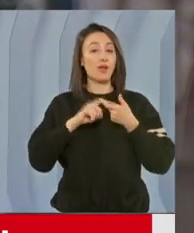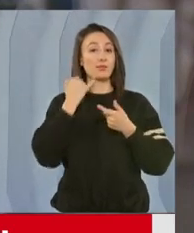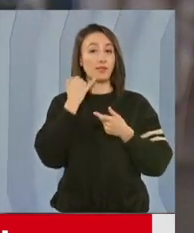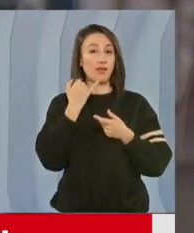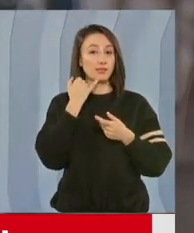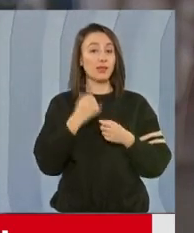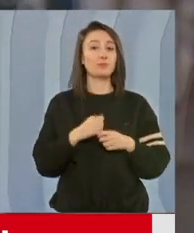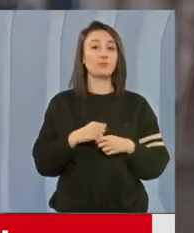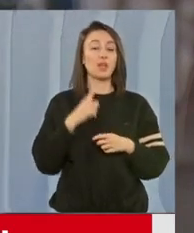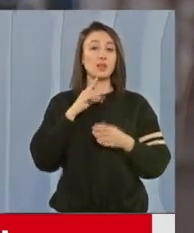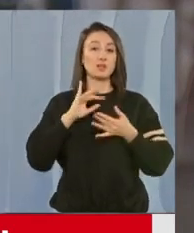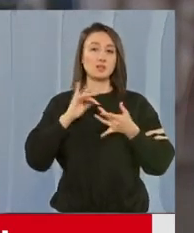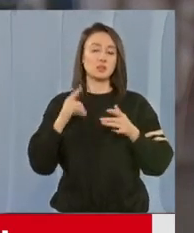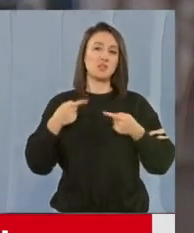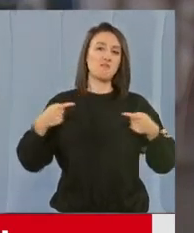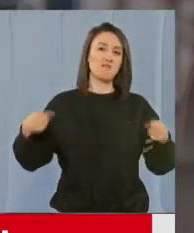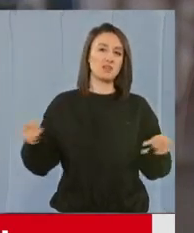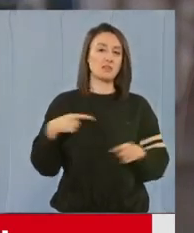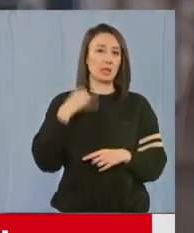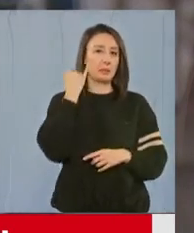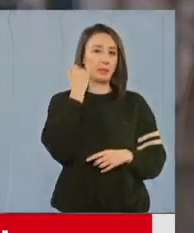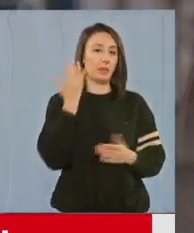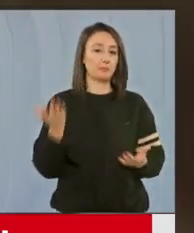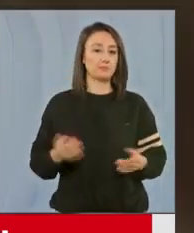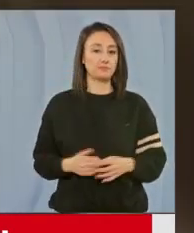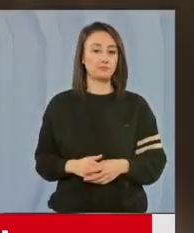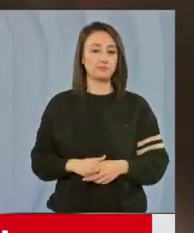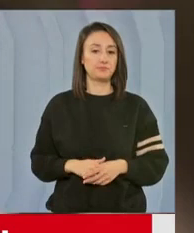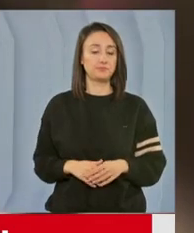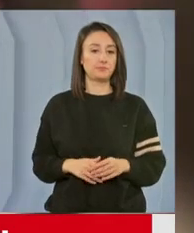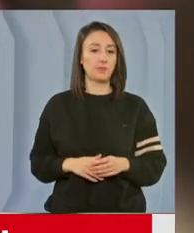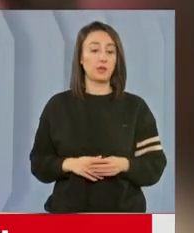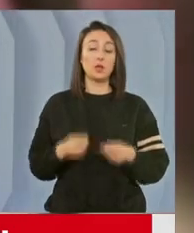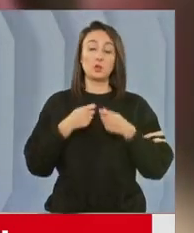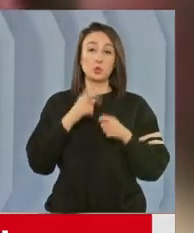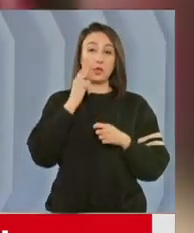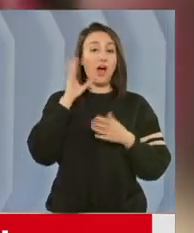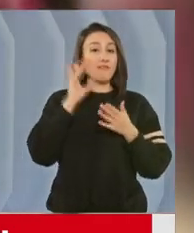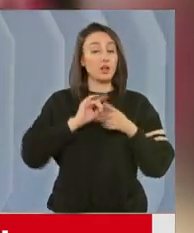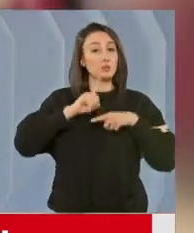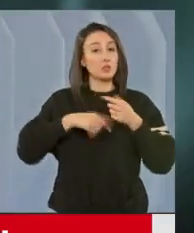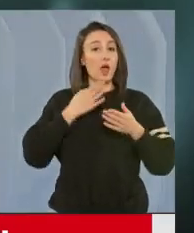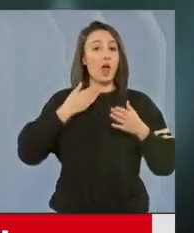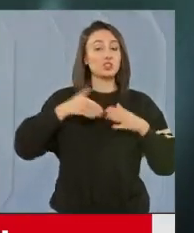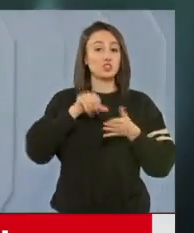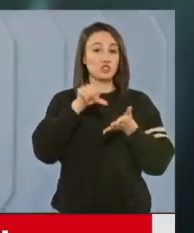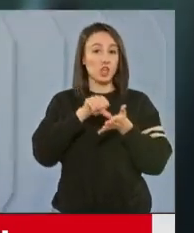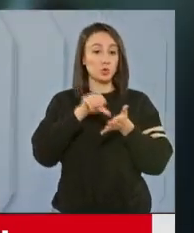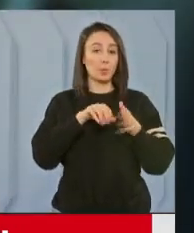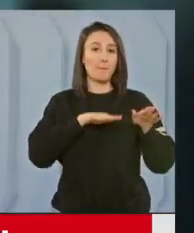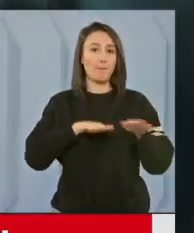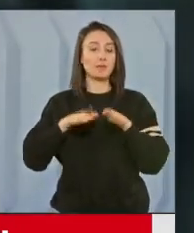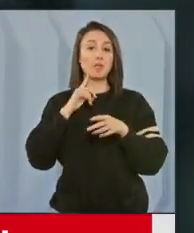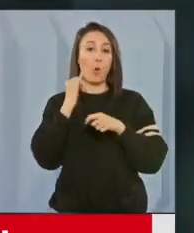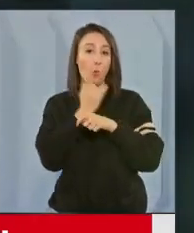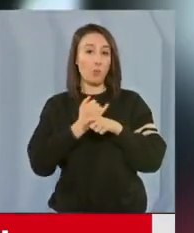agresori pe rețele sociale sub diferite pretexte totul a ieșit la iveală după ce angajații Centrului de plasament